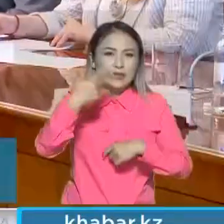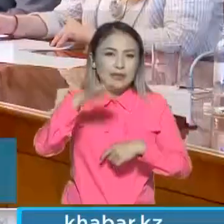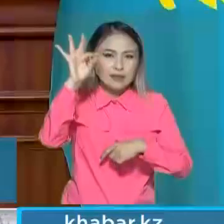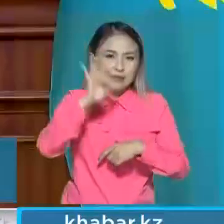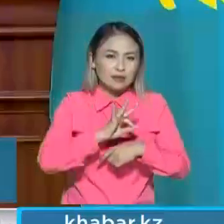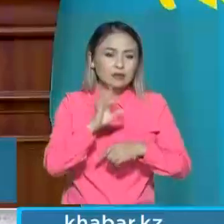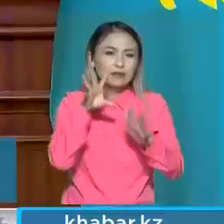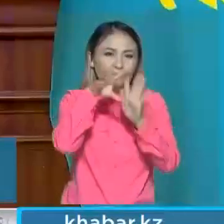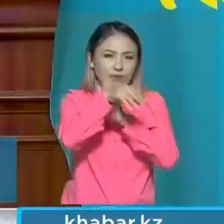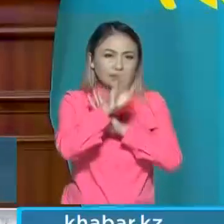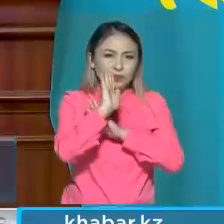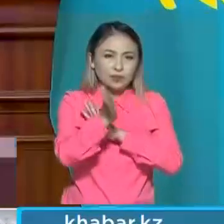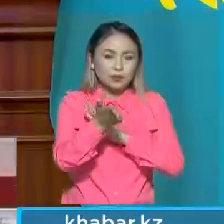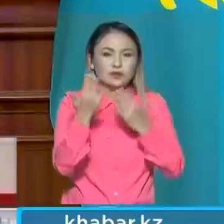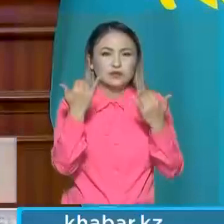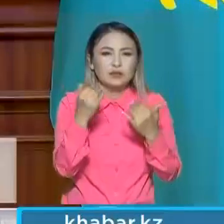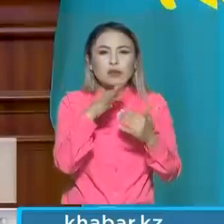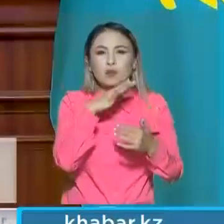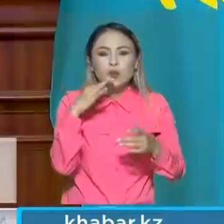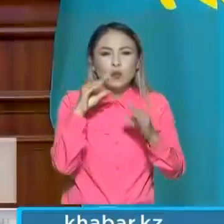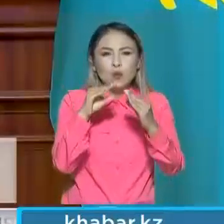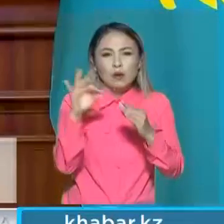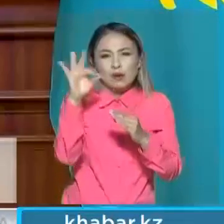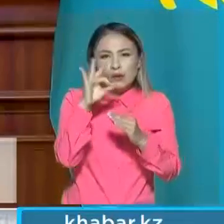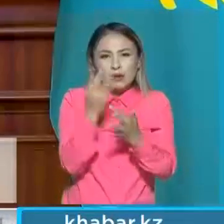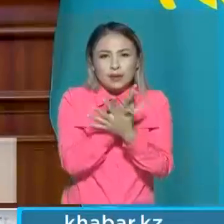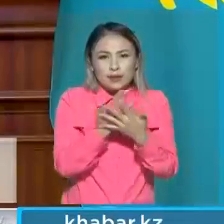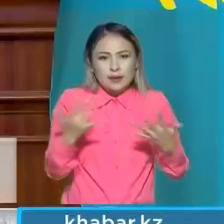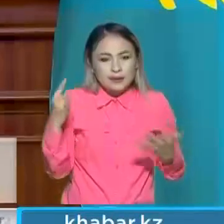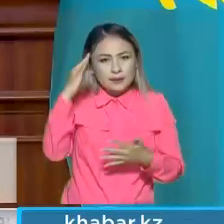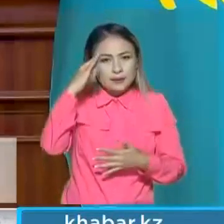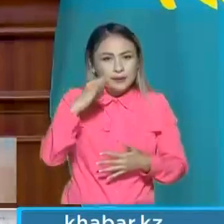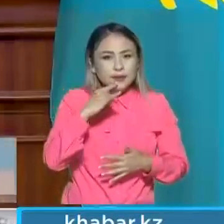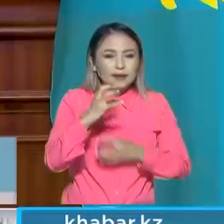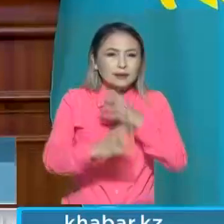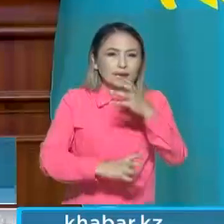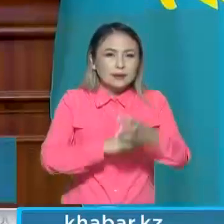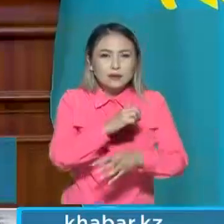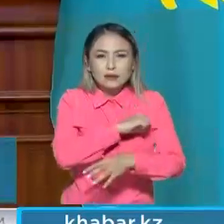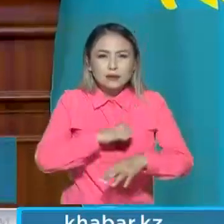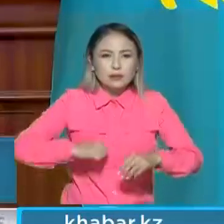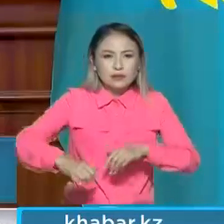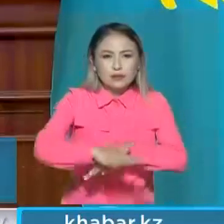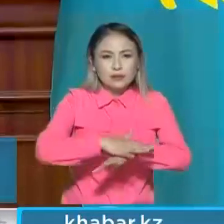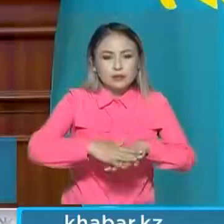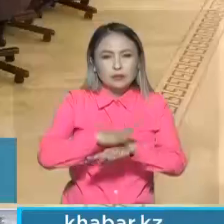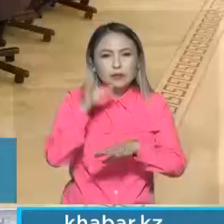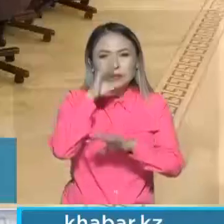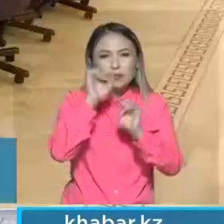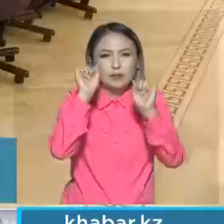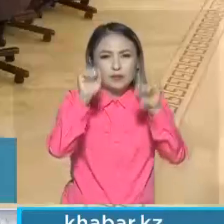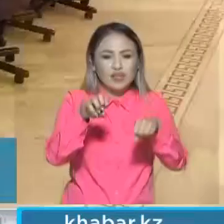Еуроодақтың үлесіне тиесілі. Негізгі көлік дәліздерінің түйіскен тұсында орналасқан Қазақстан әлемдік ірі нарықтарды қол жетімді ете